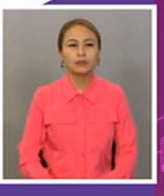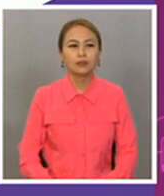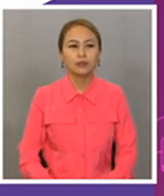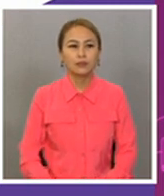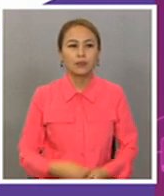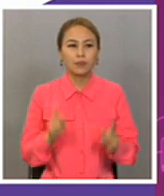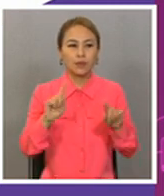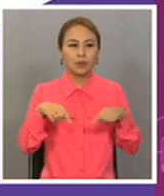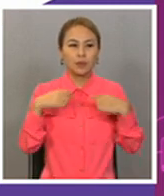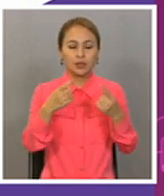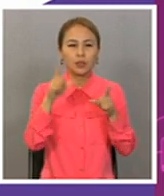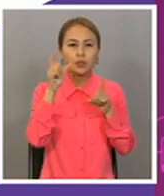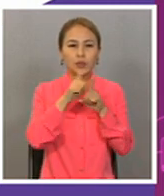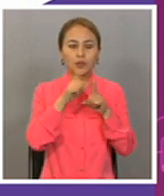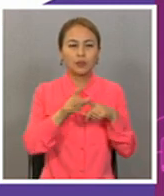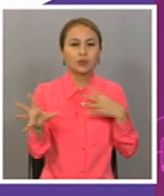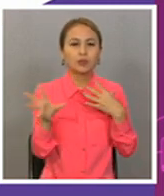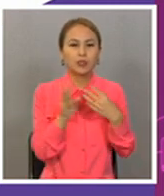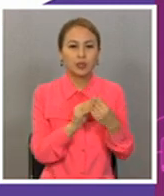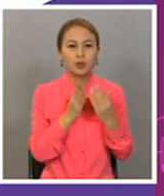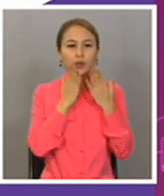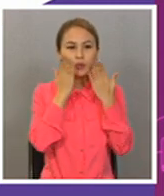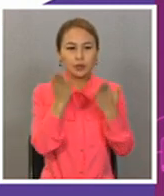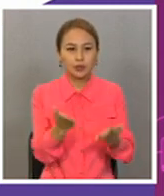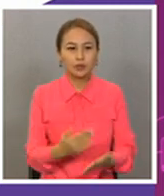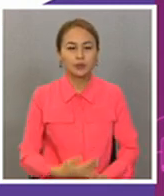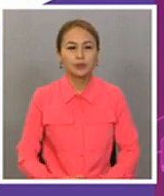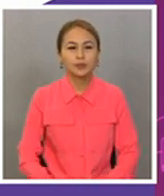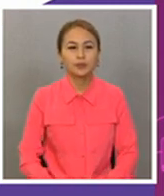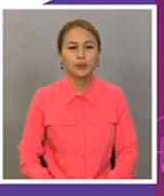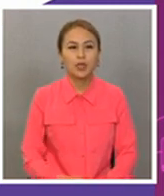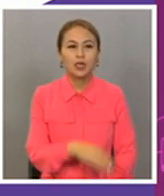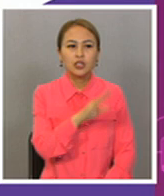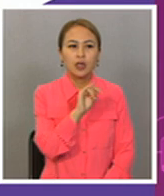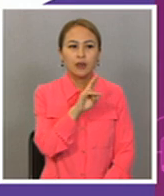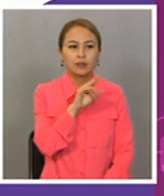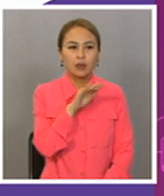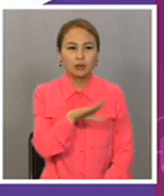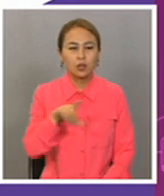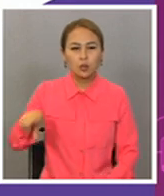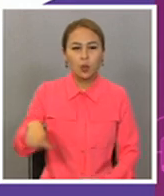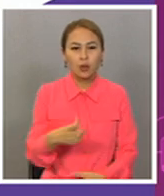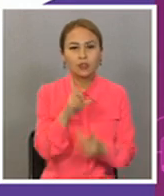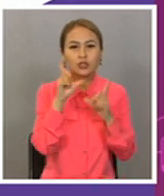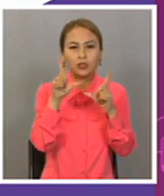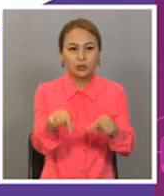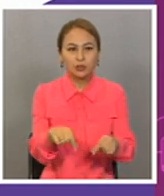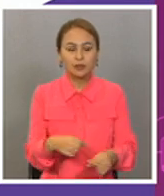Берілген сөйлемді бірге оқиық. Жанат жолға шықты.